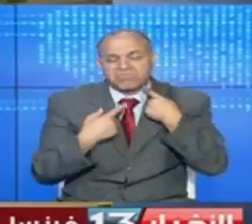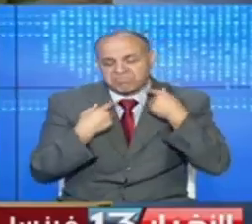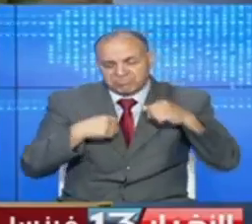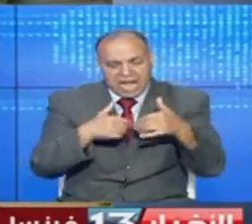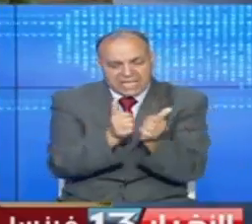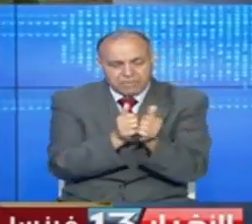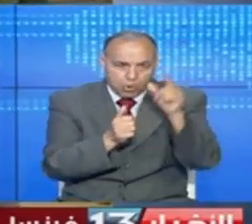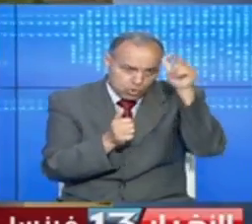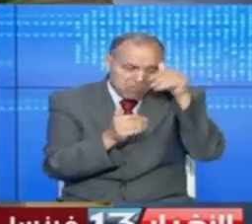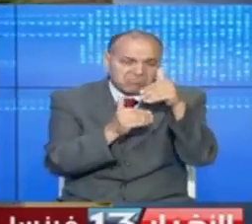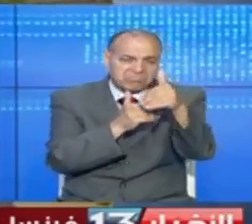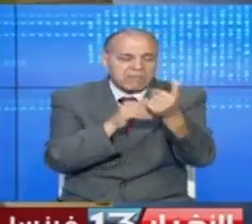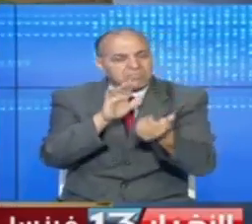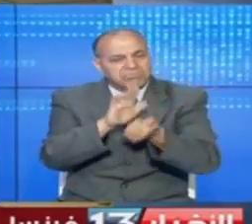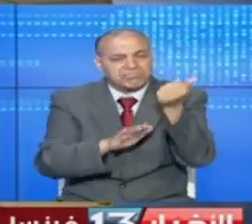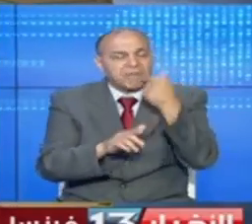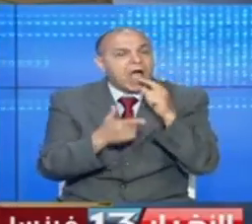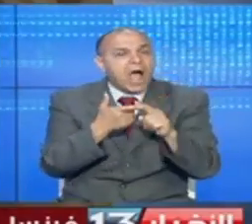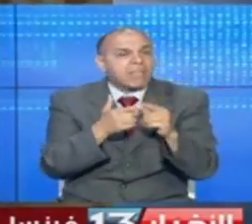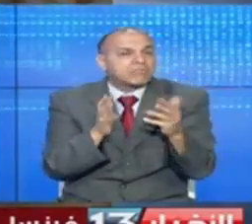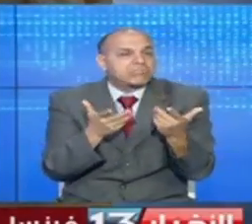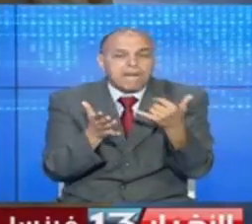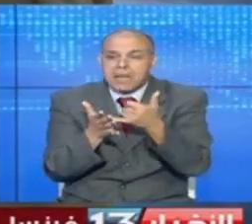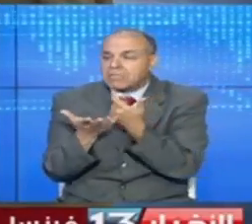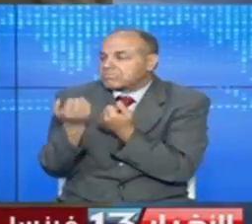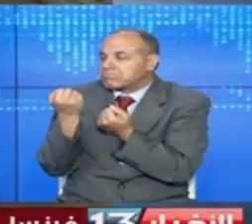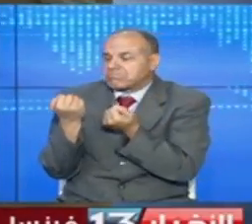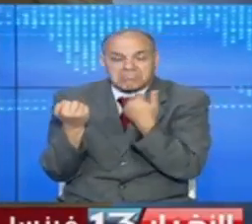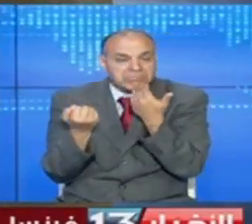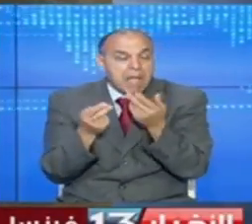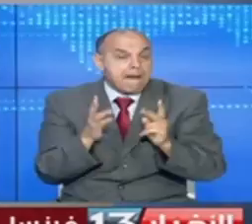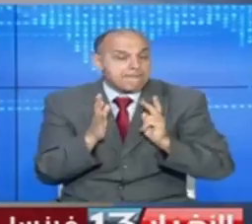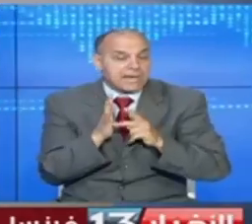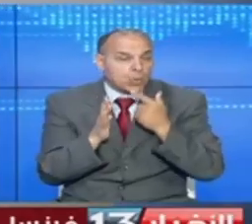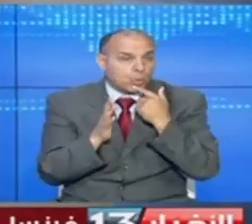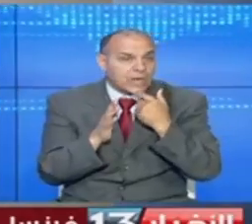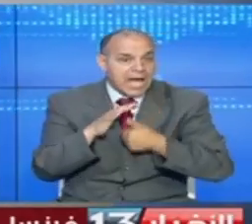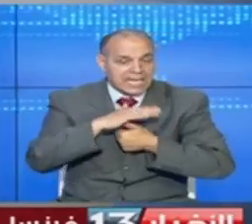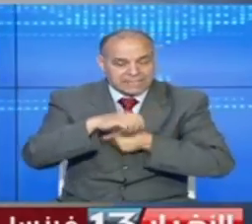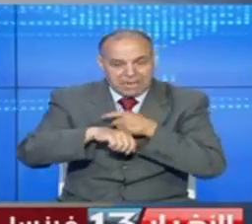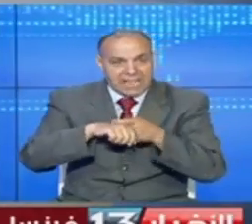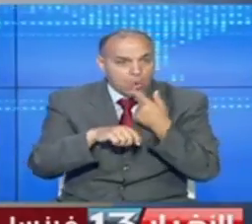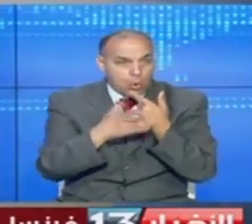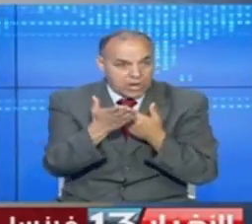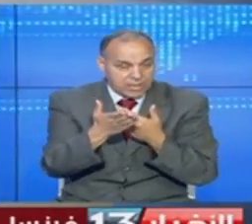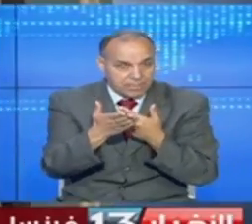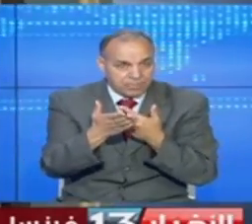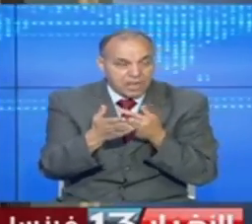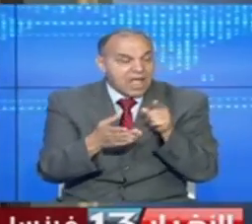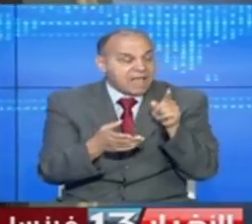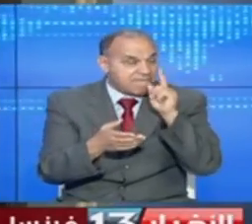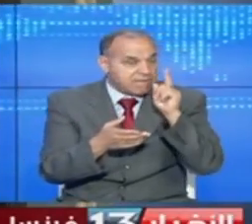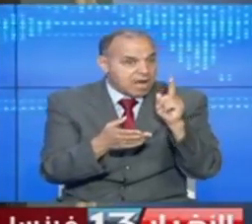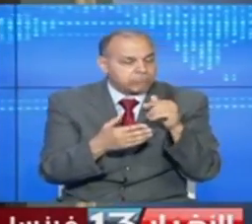حزبه والجمهورية إلى الأمام في الفوز بأي مدينة كبيرة. وفي باريس تمضي رئيسة البلدية الاشتراكية أن